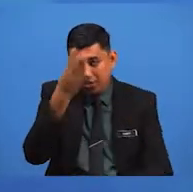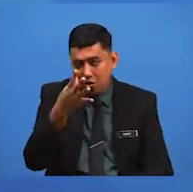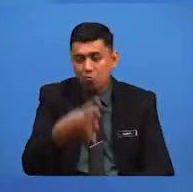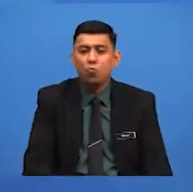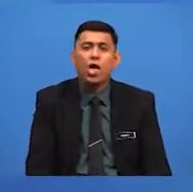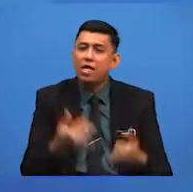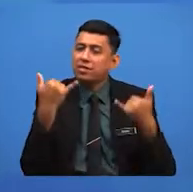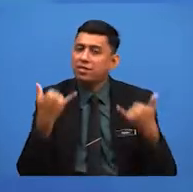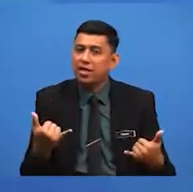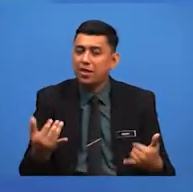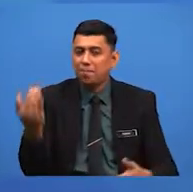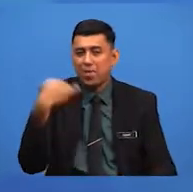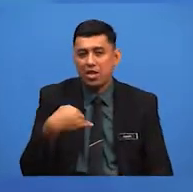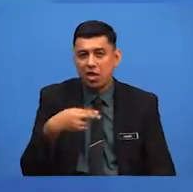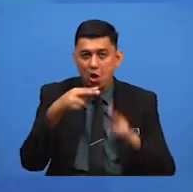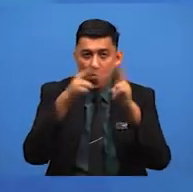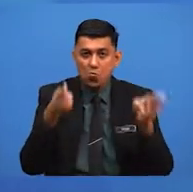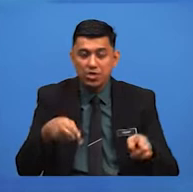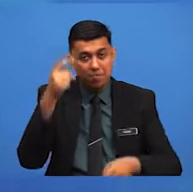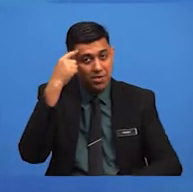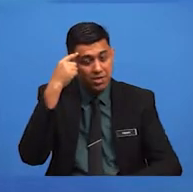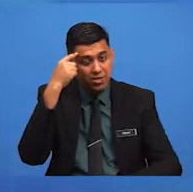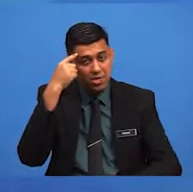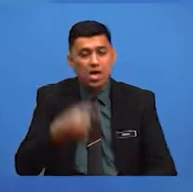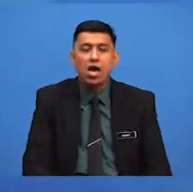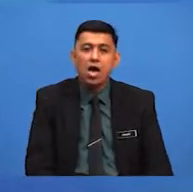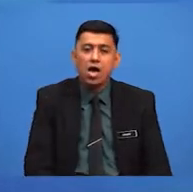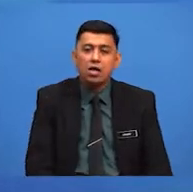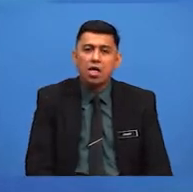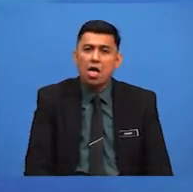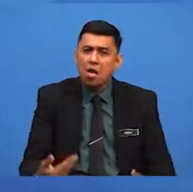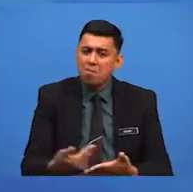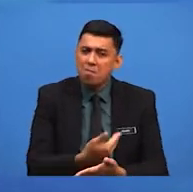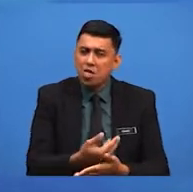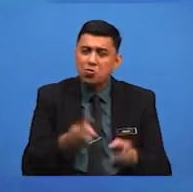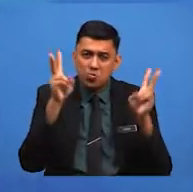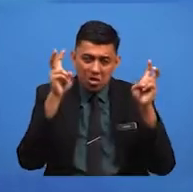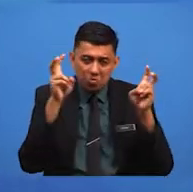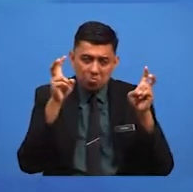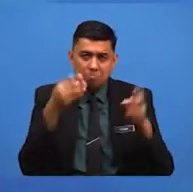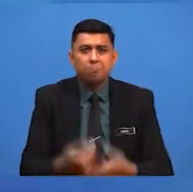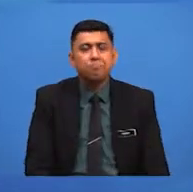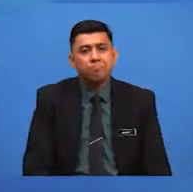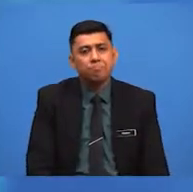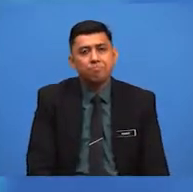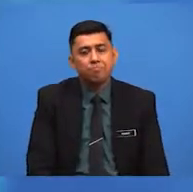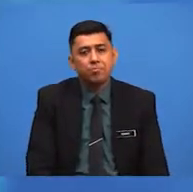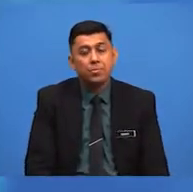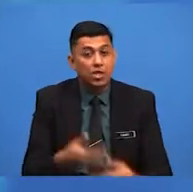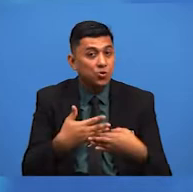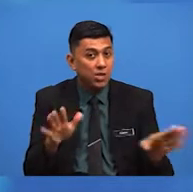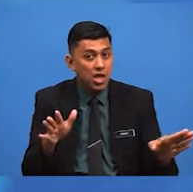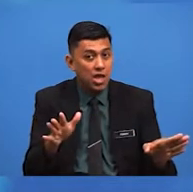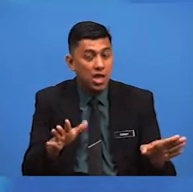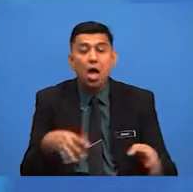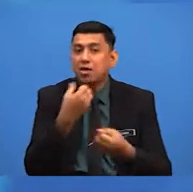murid-murid. Sekarang, marilah kita uji minda tentang tajuk yang baru dipelajari sebentar tadi.